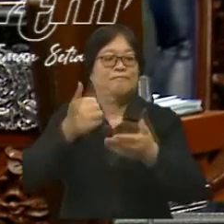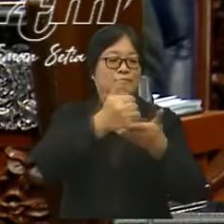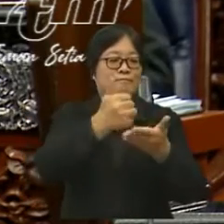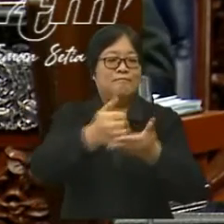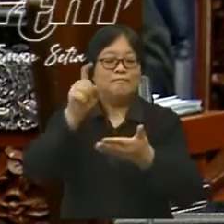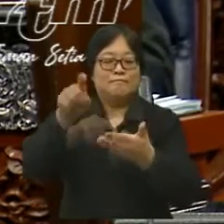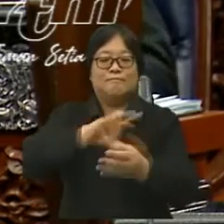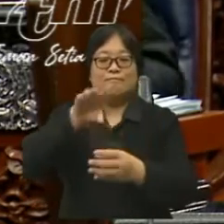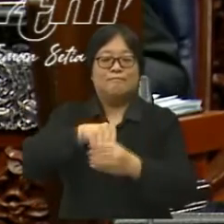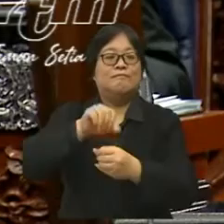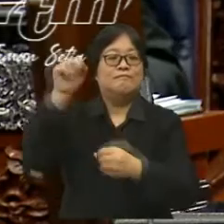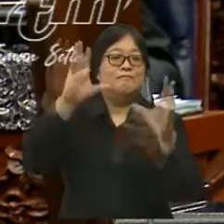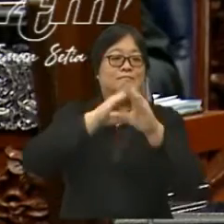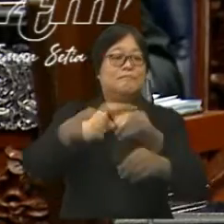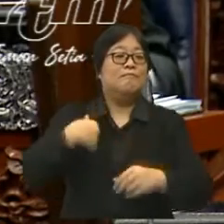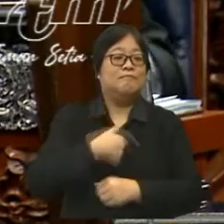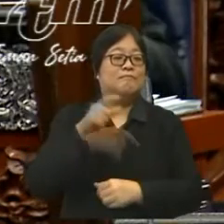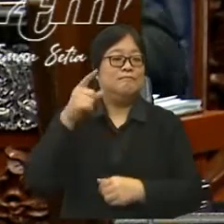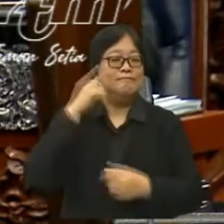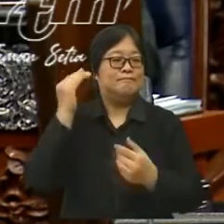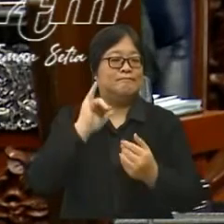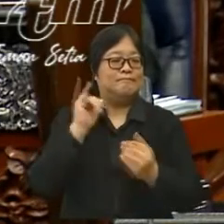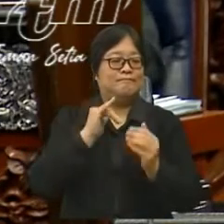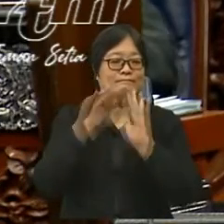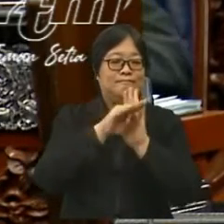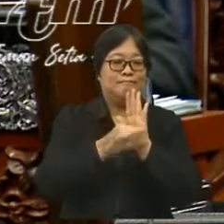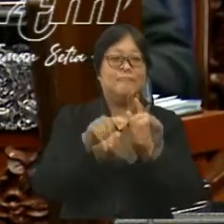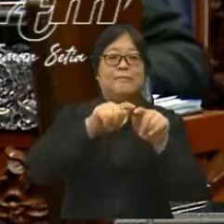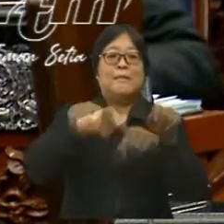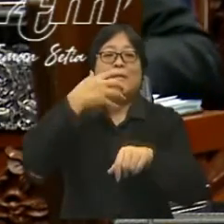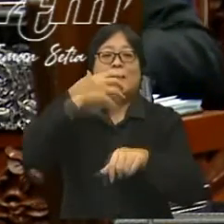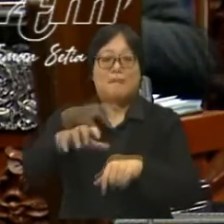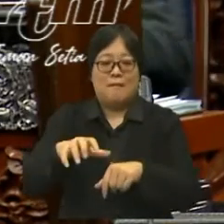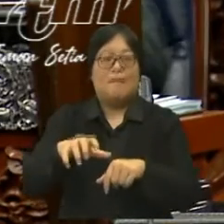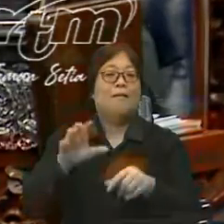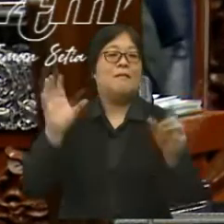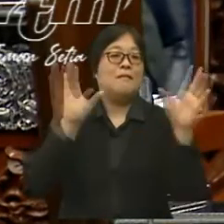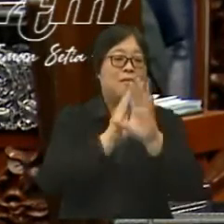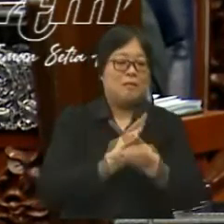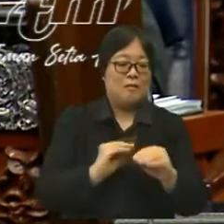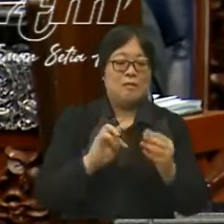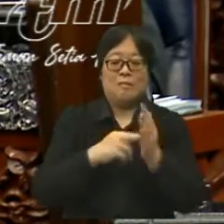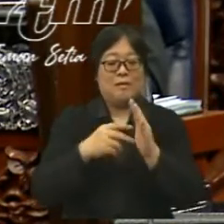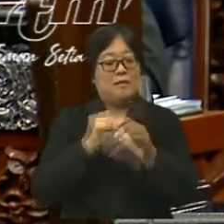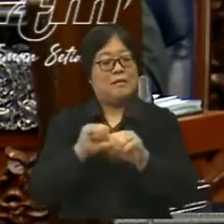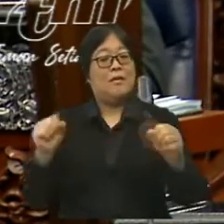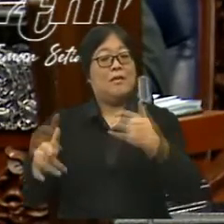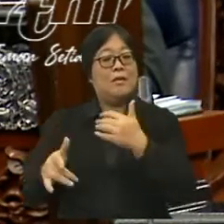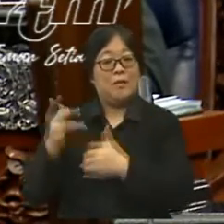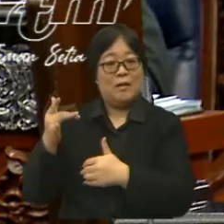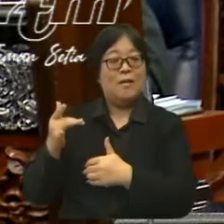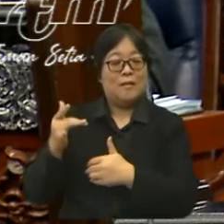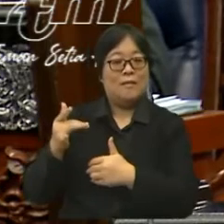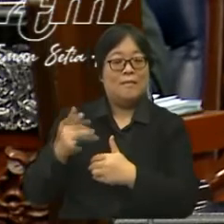mesti meliputi Sarawak, dan kita juga mengambil kira hotspot-hotspot yang berada di Sarawak. Jadi persediaan lebih